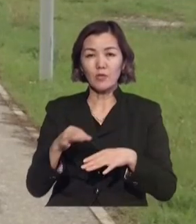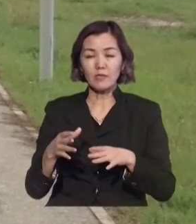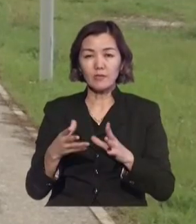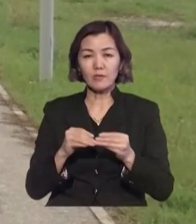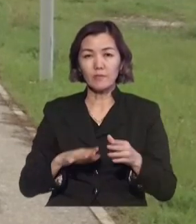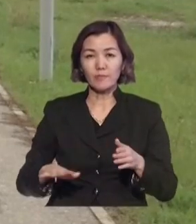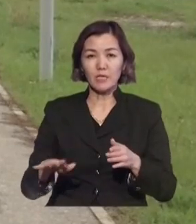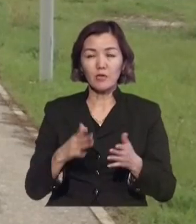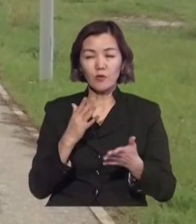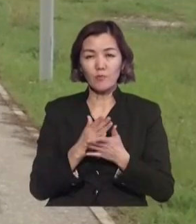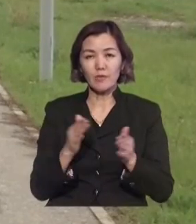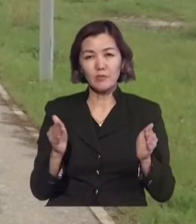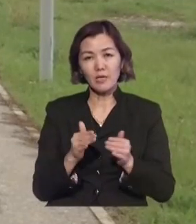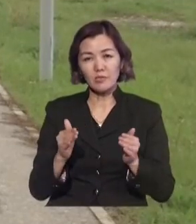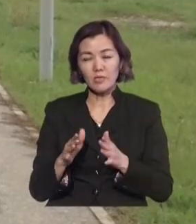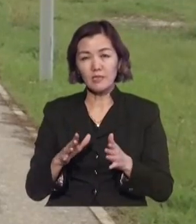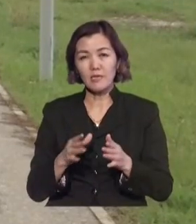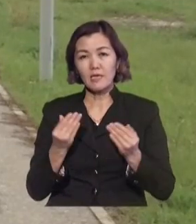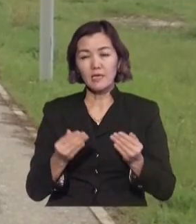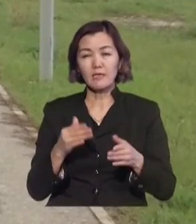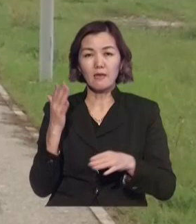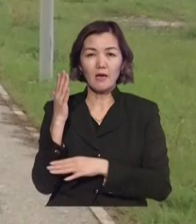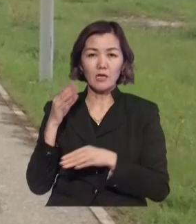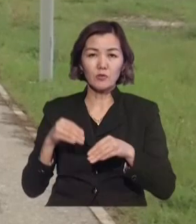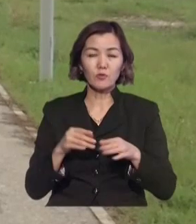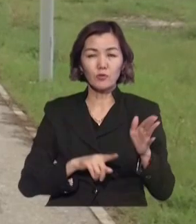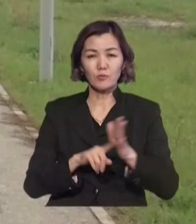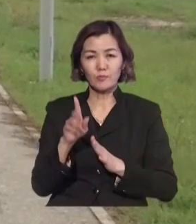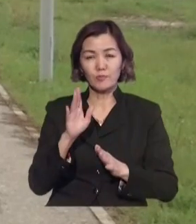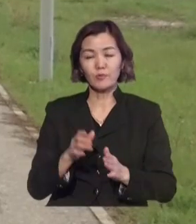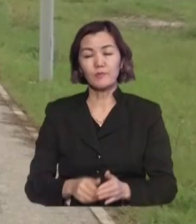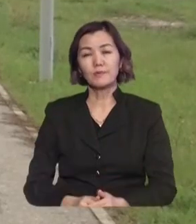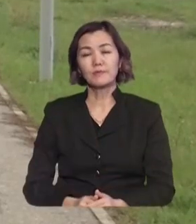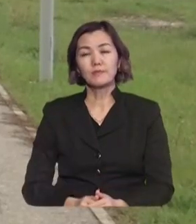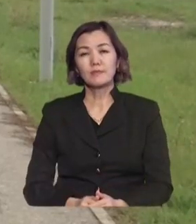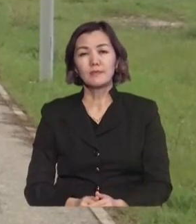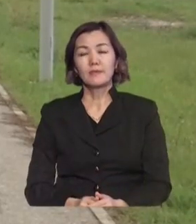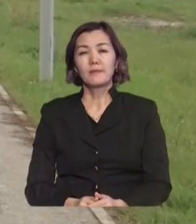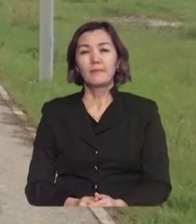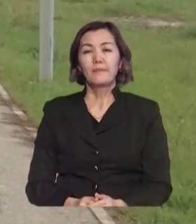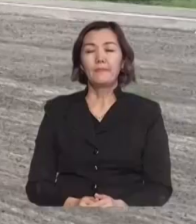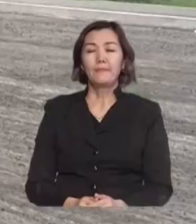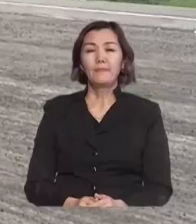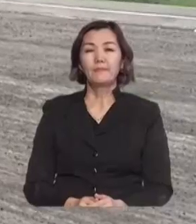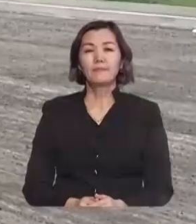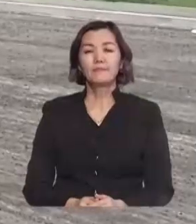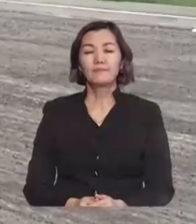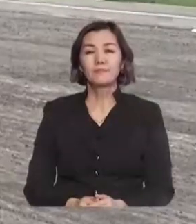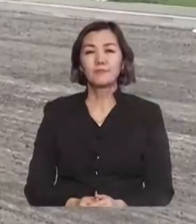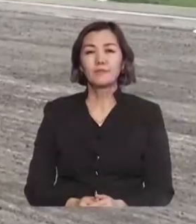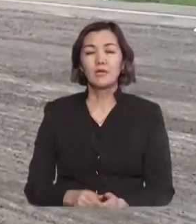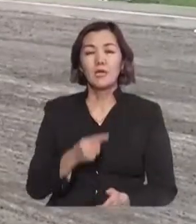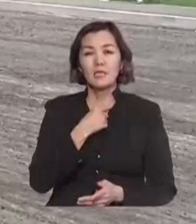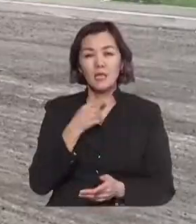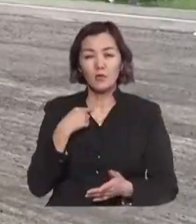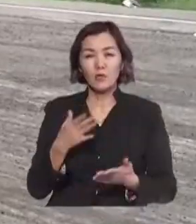аудандарымыздың микрорайондарының сол енді осы жерге келіп ағаш егіп соның шарасын жүргізуді дұрыс көріп соны келіп отырмыз. Сонымен қатар